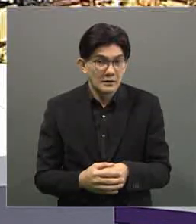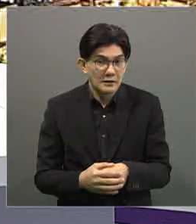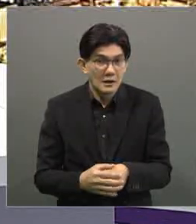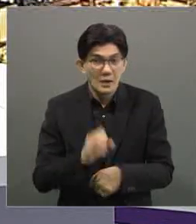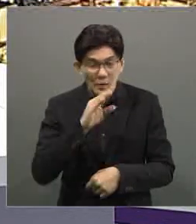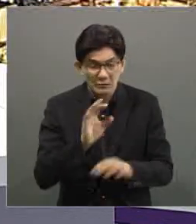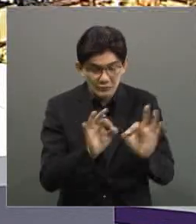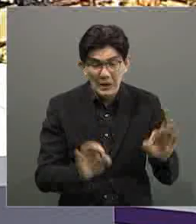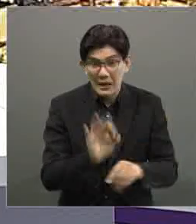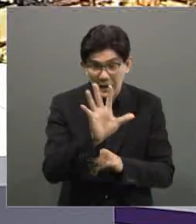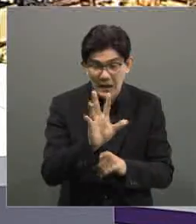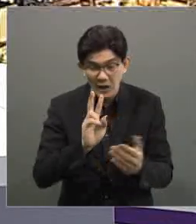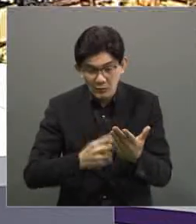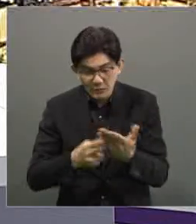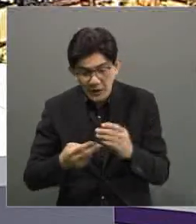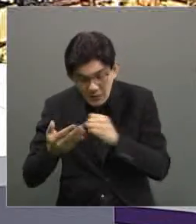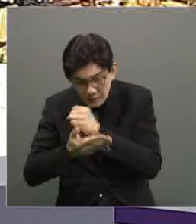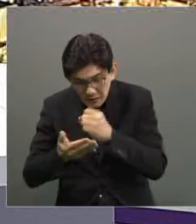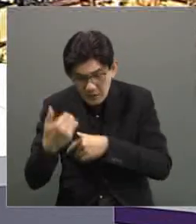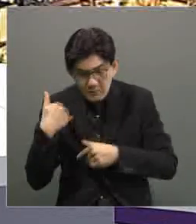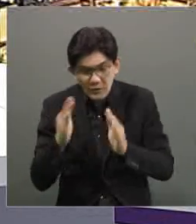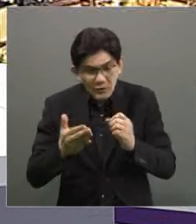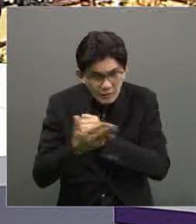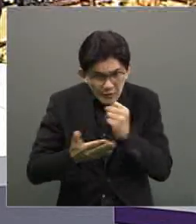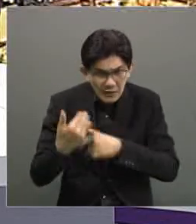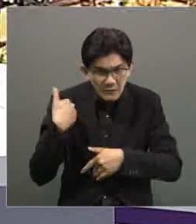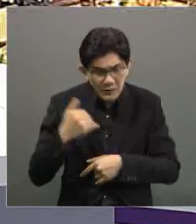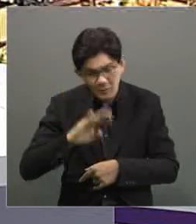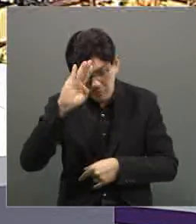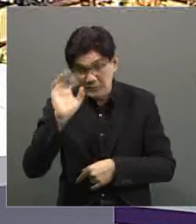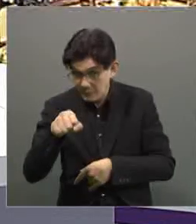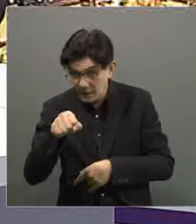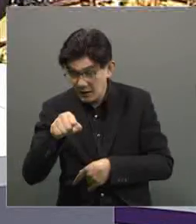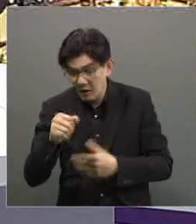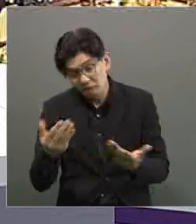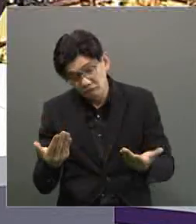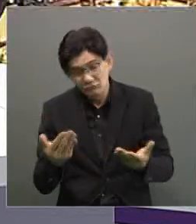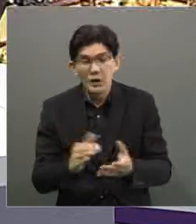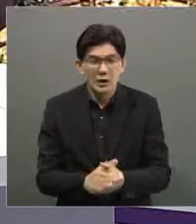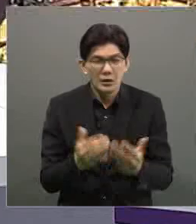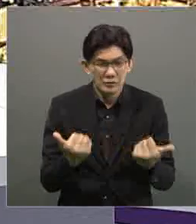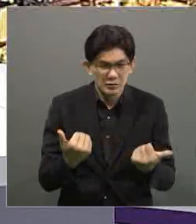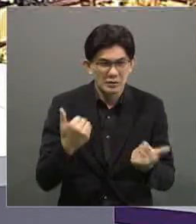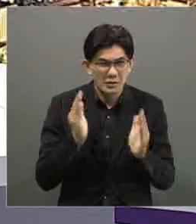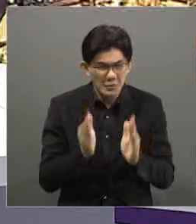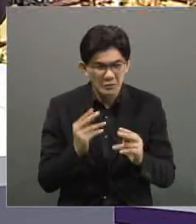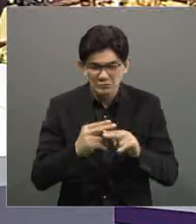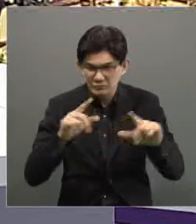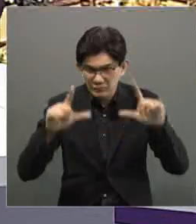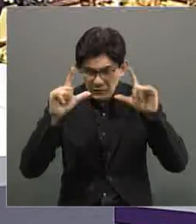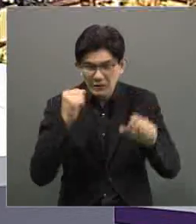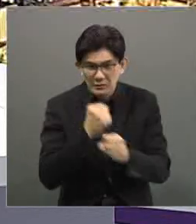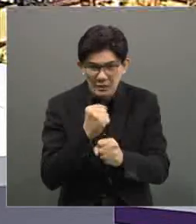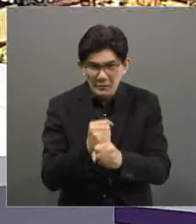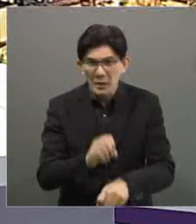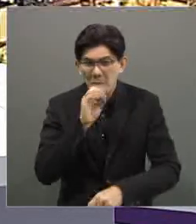ม่เกิน5เม็ดเป็นผู้เสพคนก็ไปเข้าใจว่าผู้เสพก็คือผู้ป่วยทันทีดังนั้นโอ้โหตอนนี้ TikToker หลายคนดังไปทำ